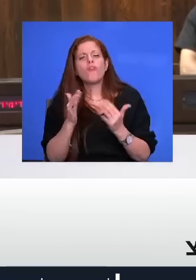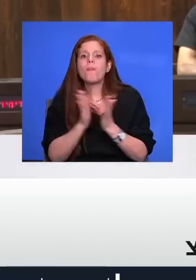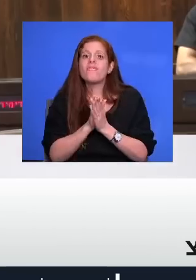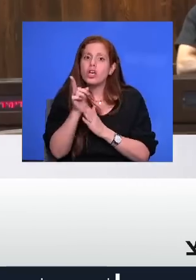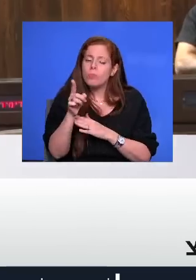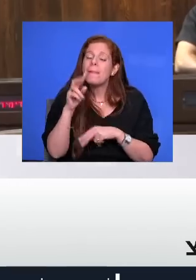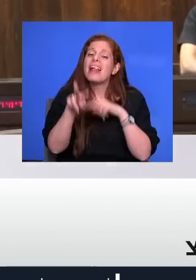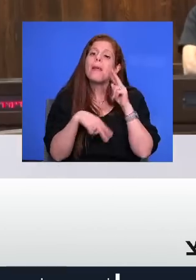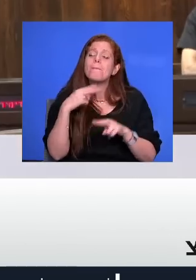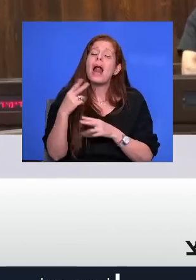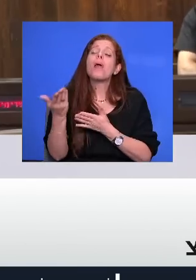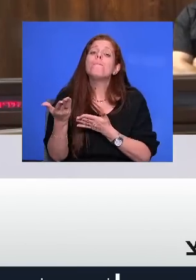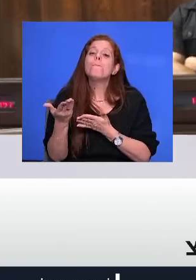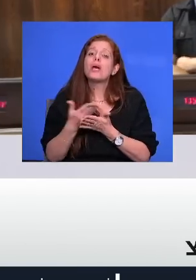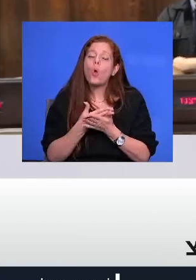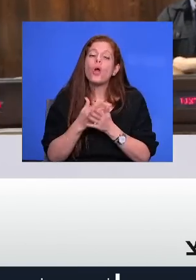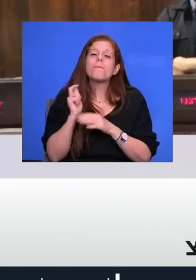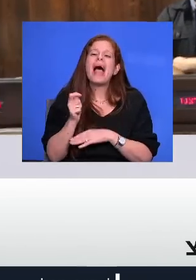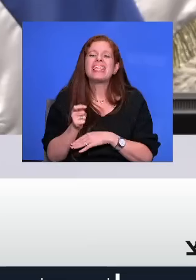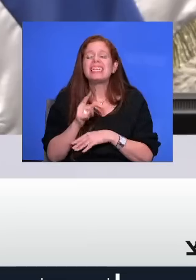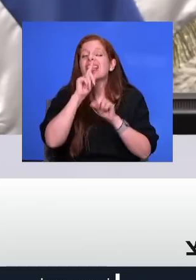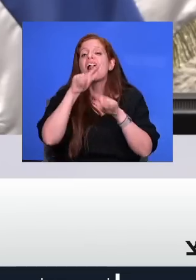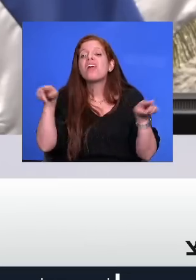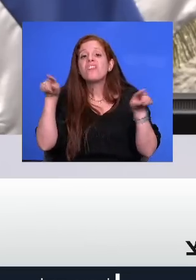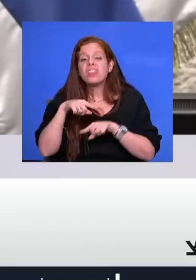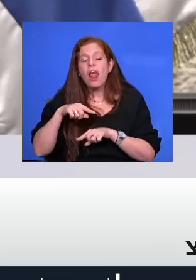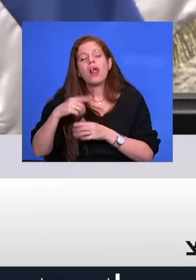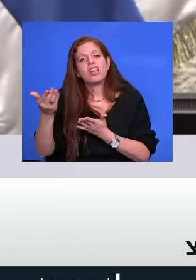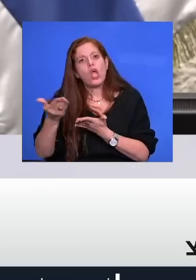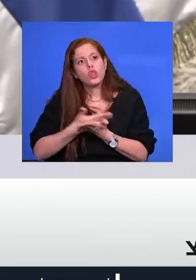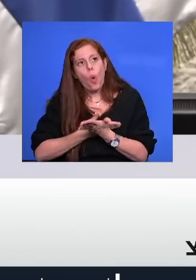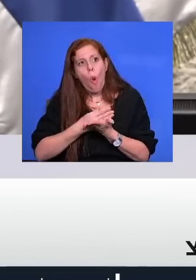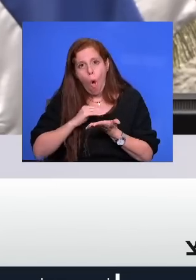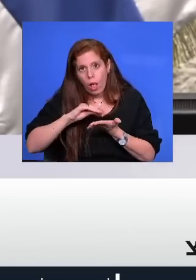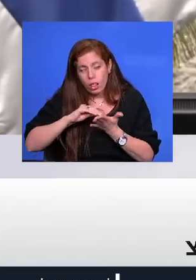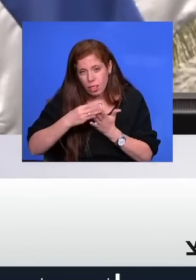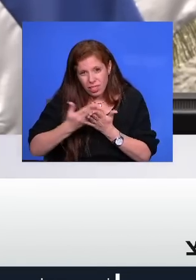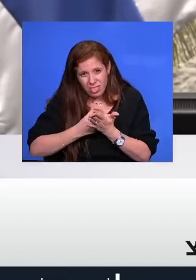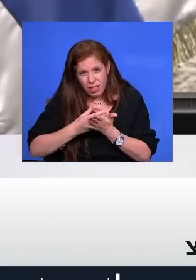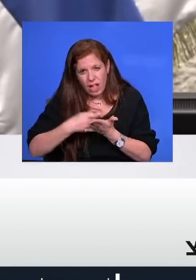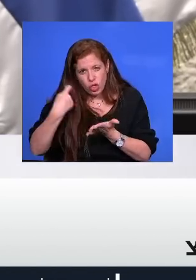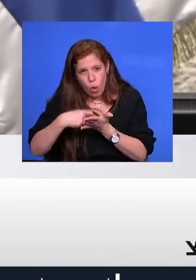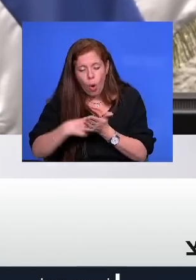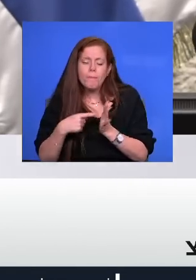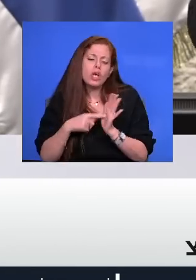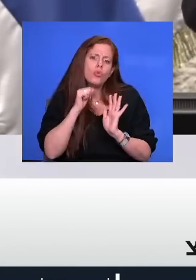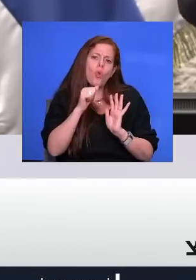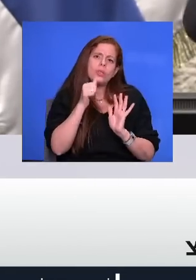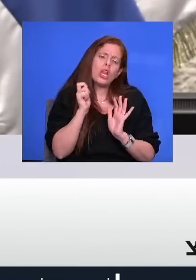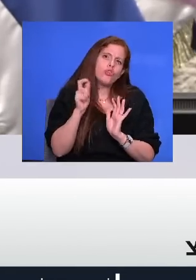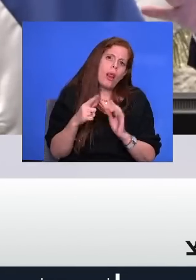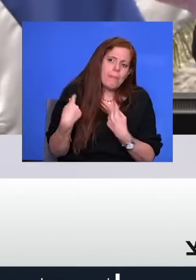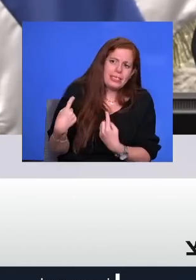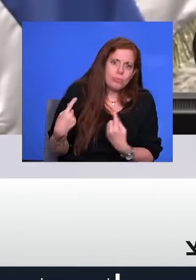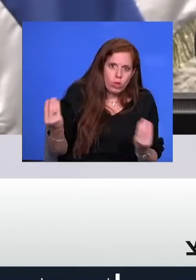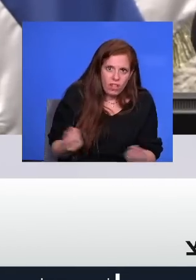לטפל בדוחות האלה, מבקש מהם לבטל את הדוחות האלה, בגלל שהוא לא ממש מעוניין לקחת ולשלם בעצמו את הדבר